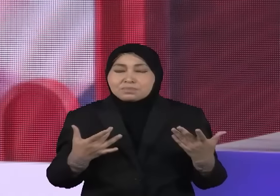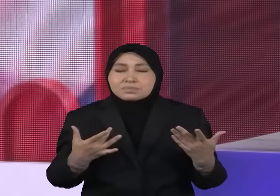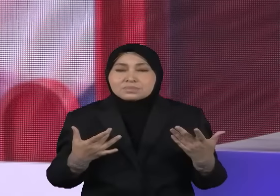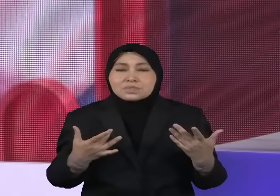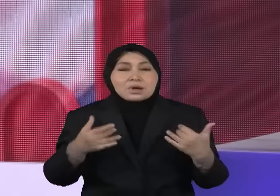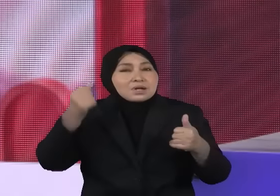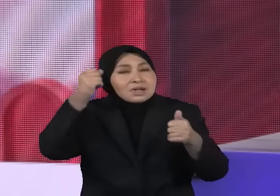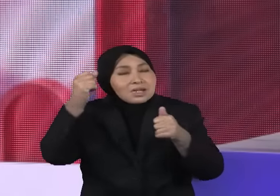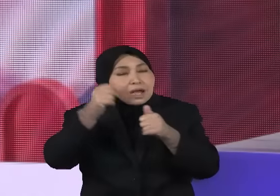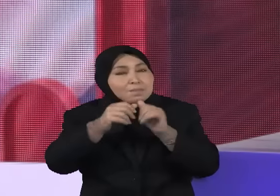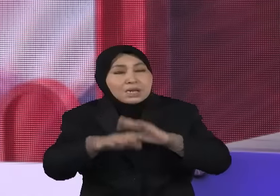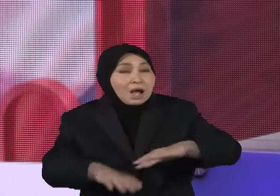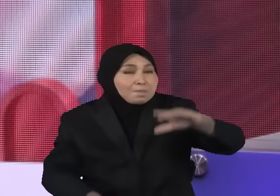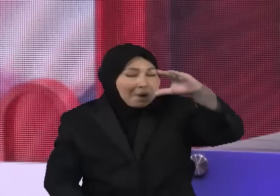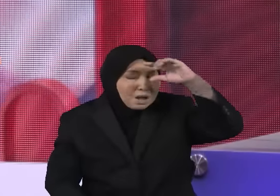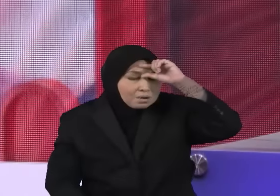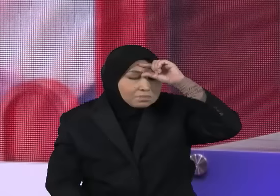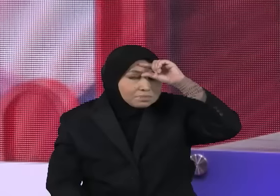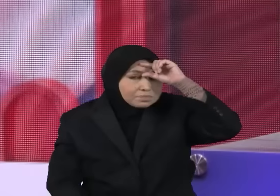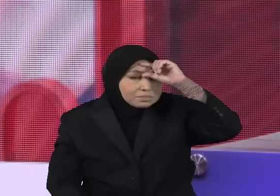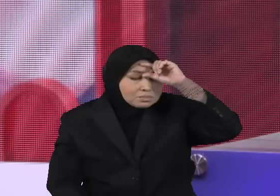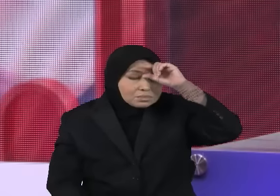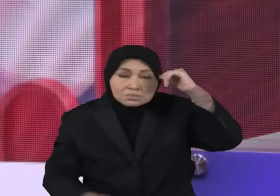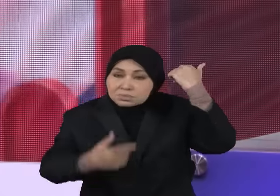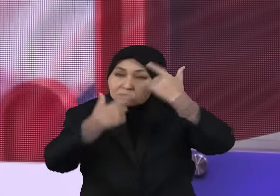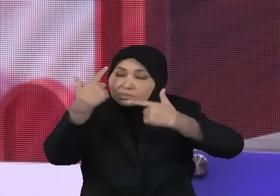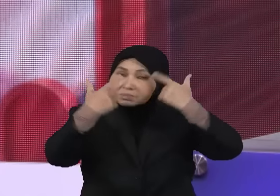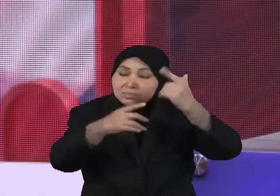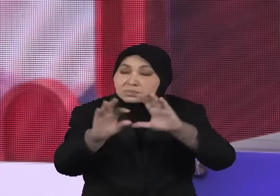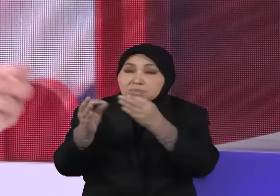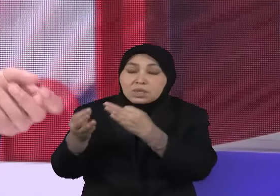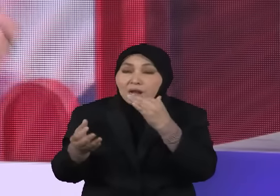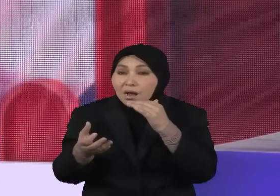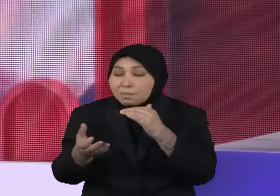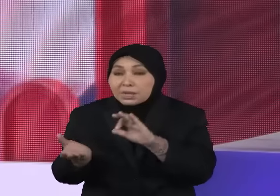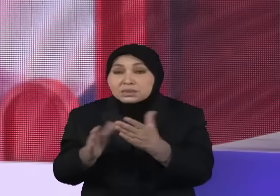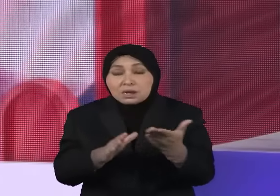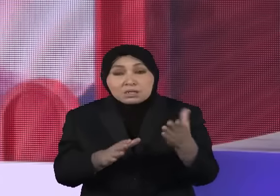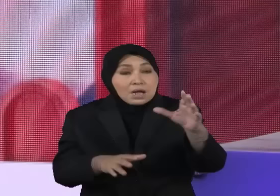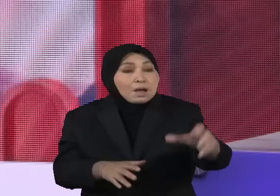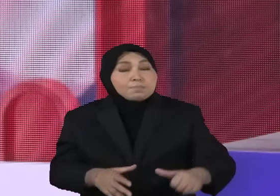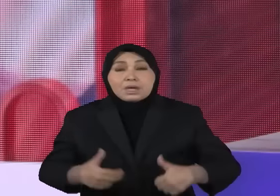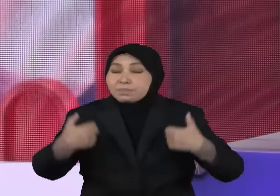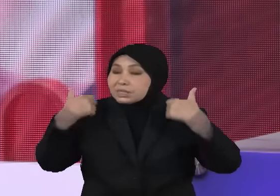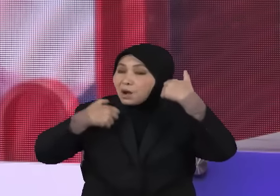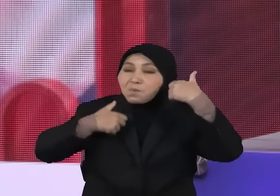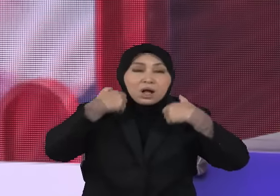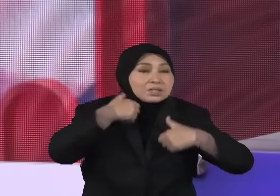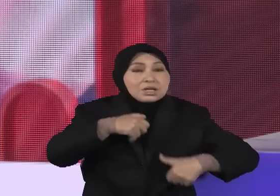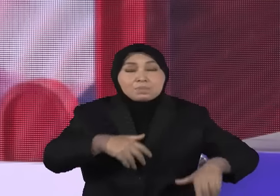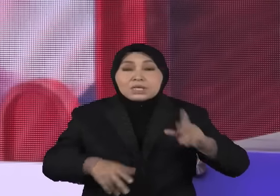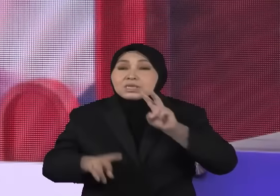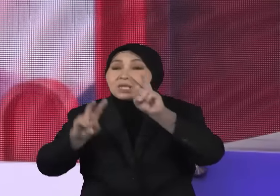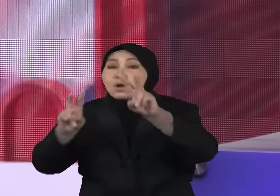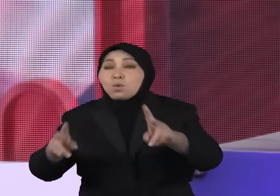Rasa nak teringatlah kepada abang. Bila melawat si keluarga si mati itu, dia pergi ambil minyak wangi, kemudian pergi